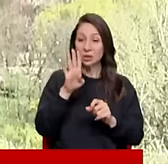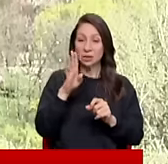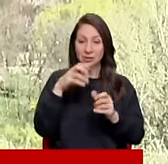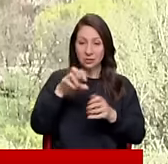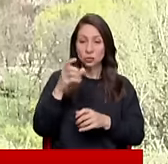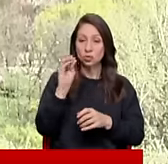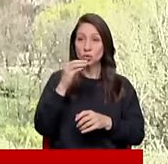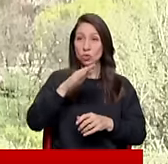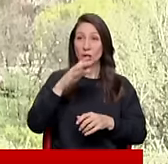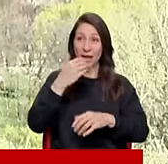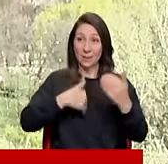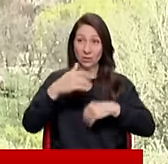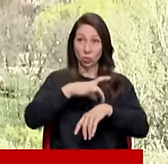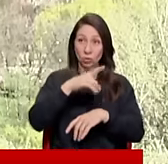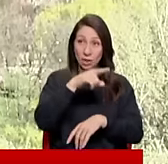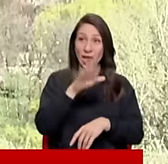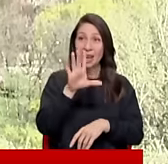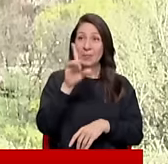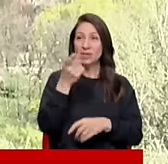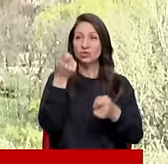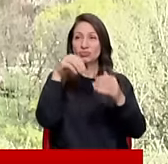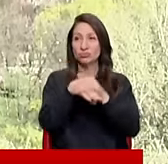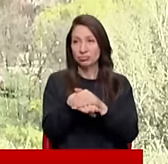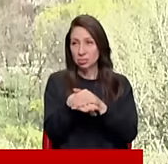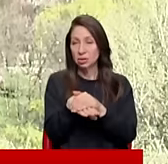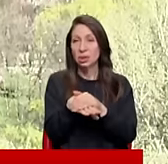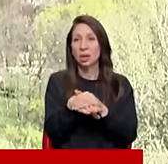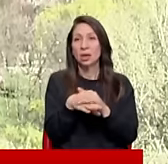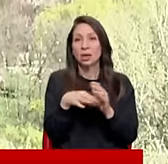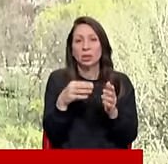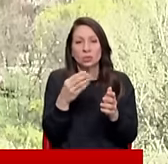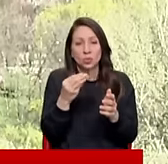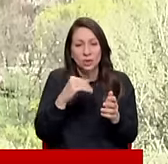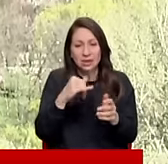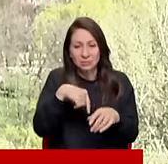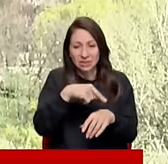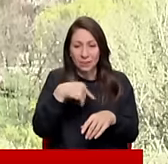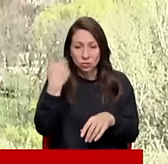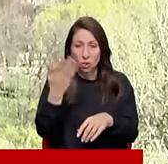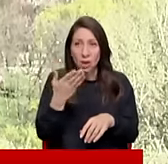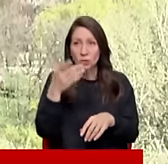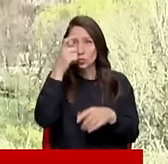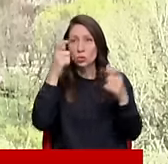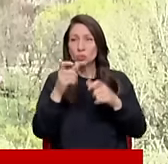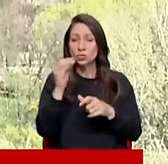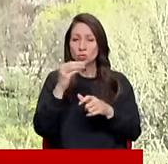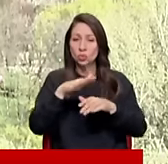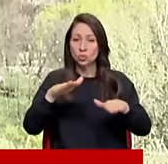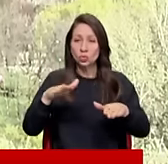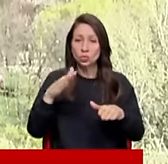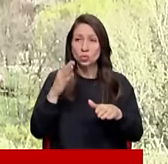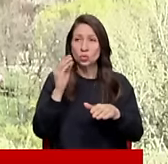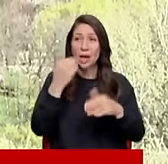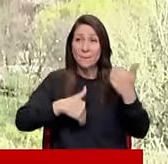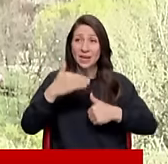çocuk cerrahları içinde 51'i, evet, doldu ve yani kısa bir süre sonra memleketimizde çocuk cerrahı kalmayacak.